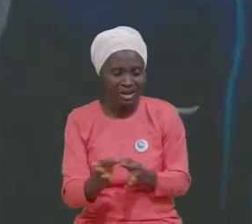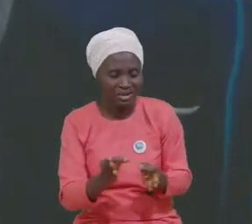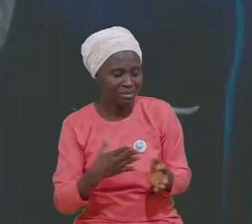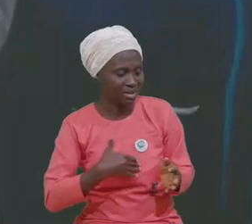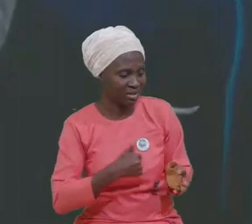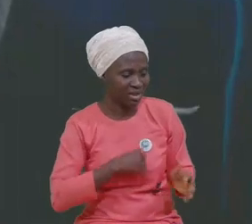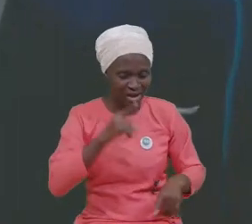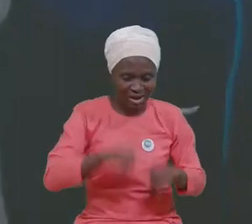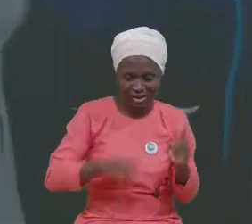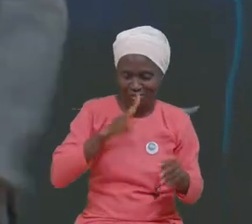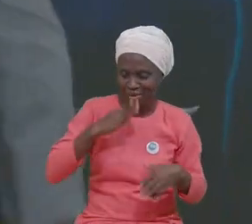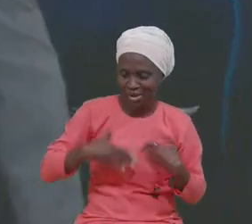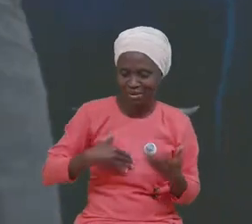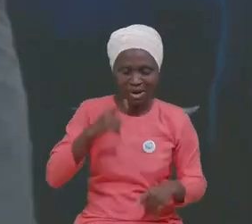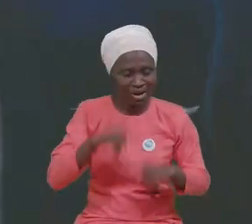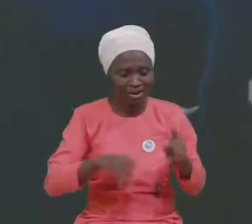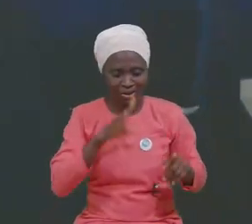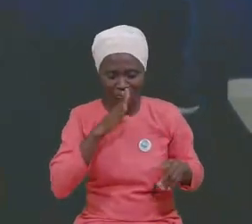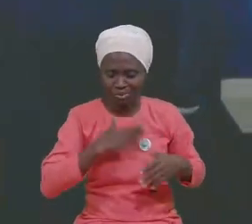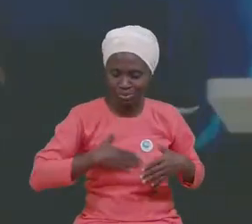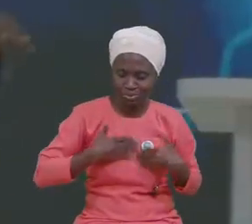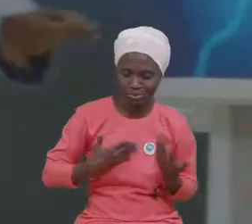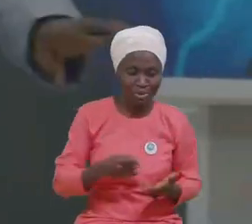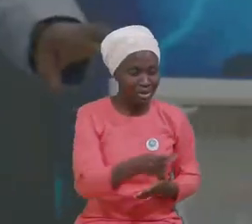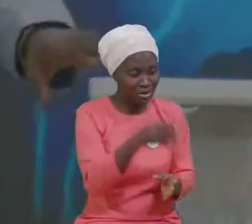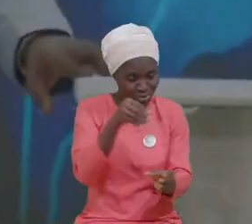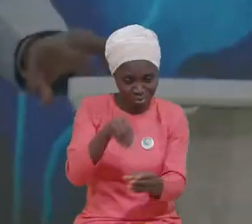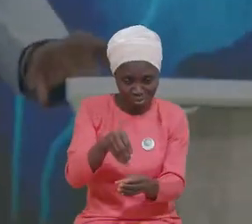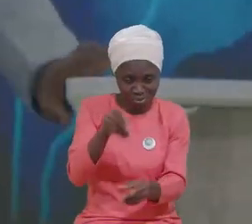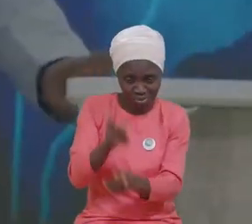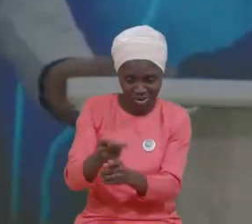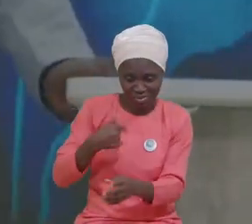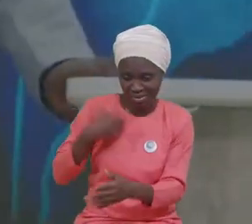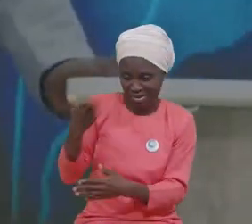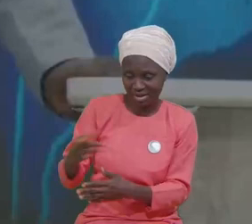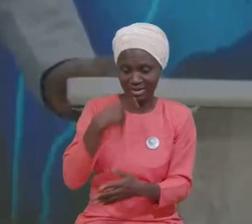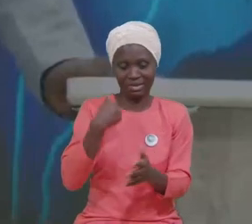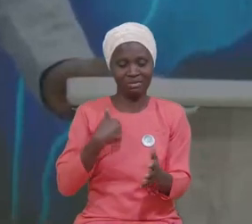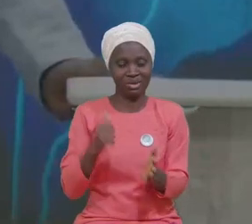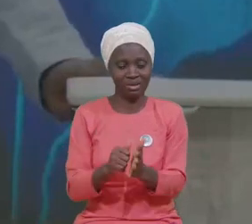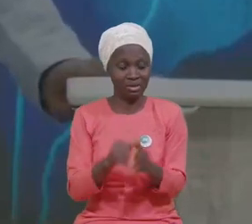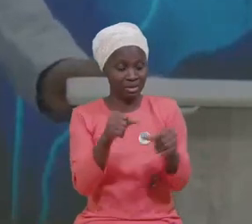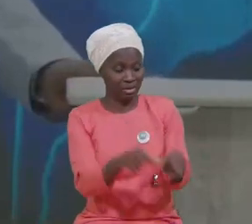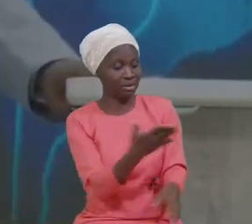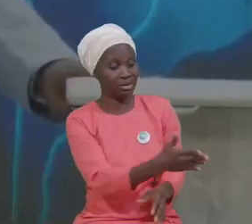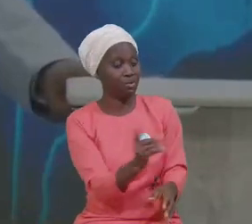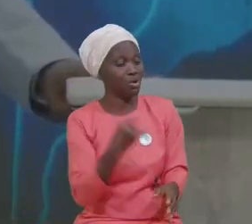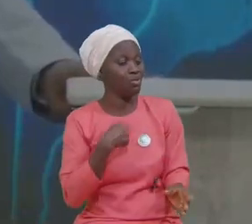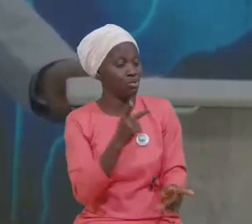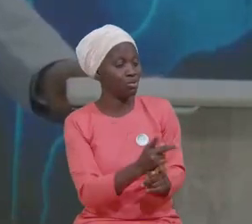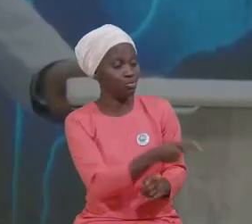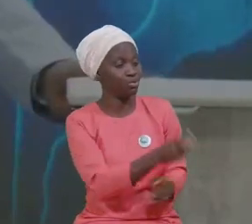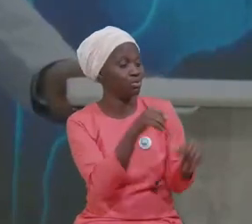n'arrive plus à être heureux. Je n'arrive plus à être joyeux. Ils m'ont placé là-bas. Et ils me disent, reste là où nous